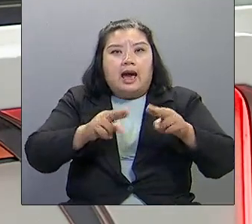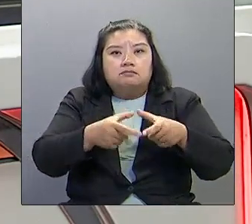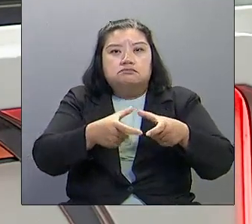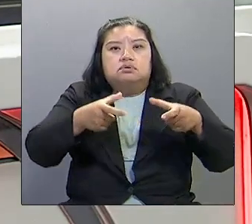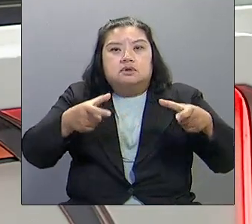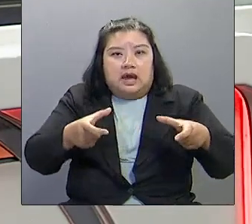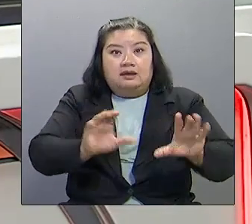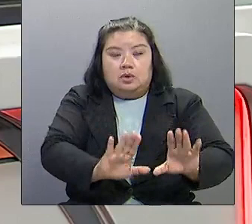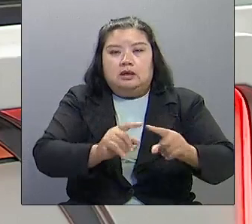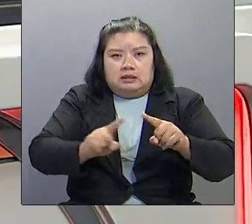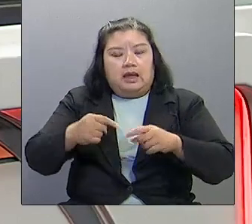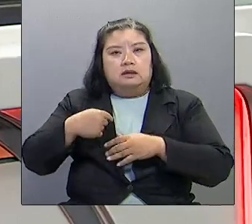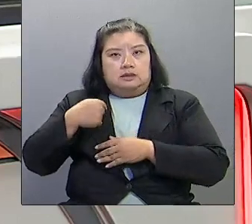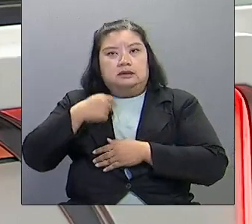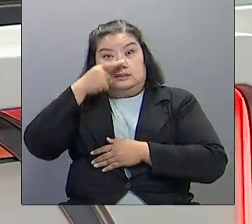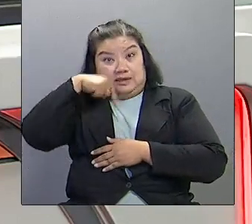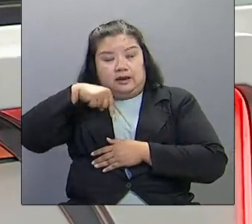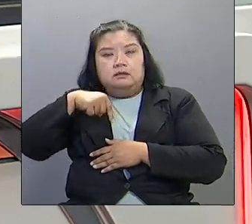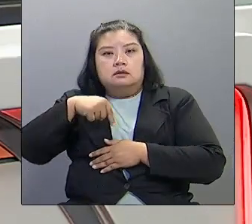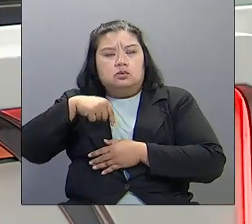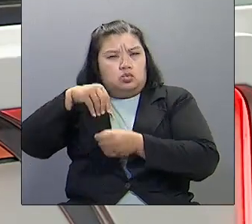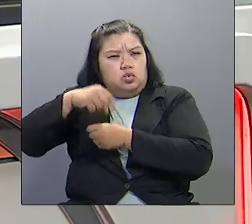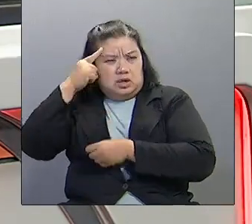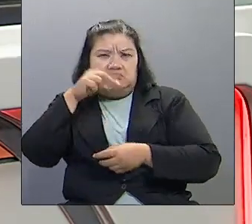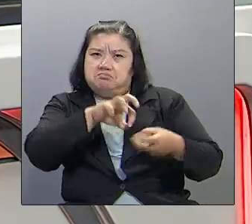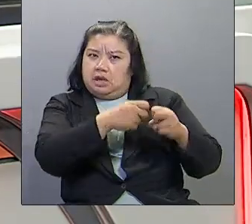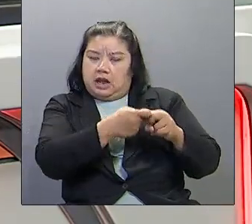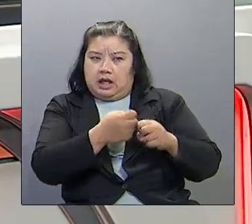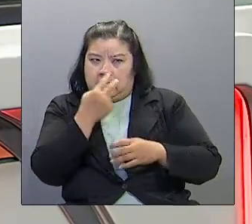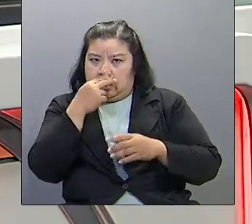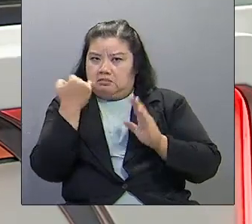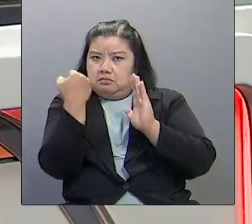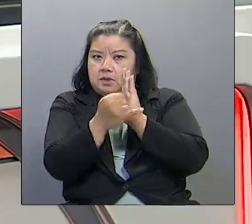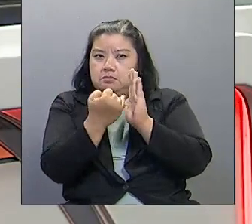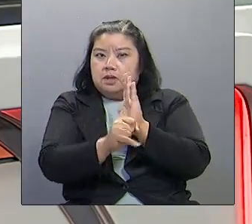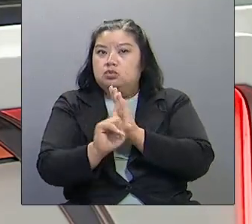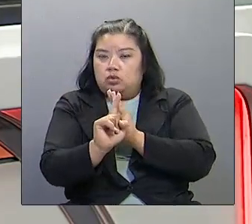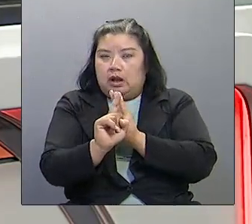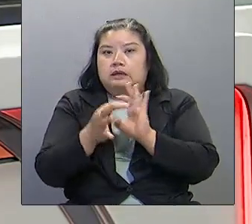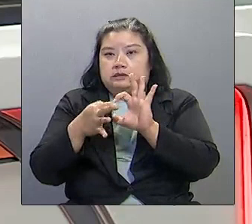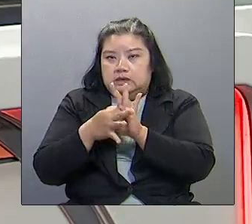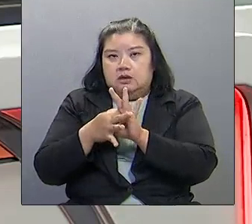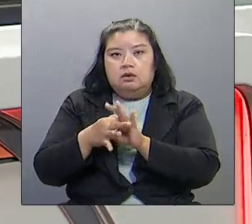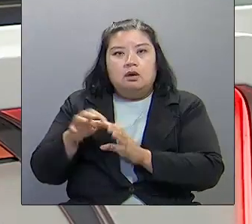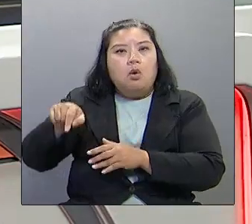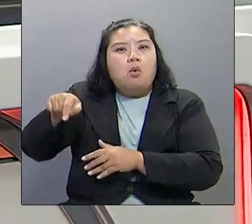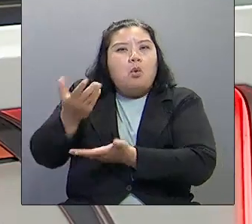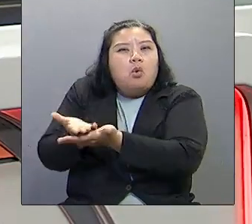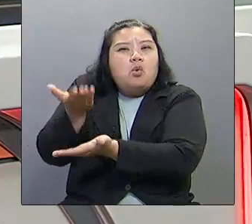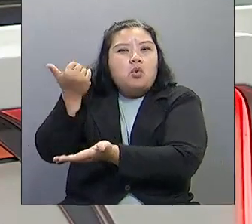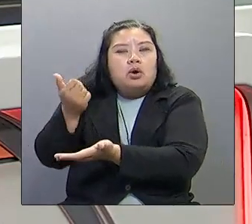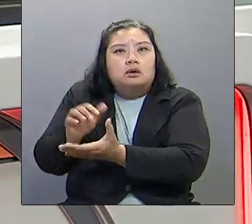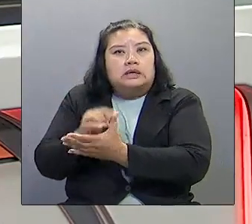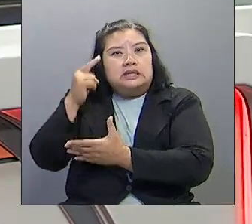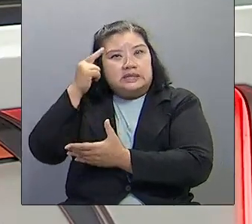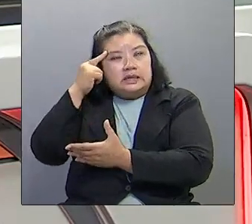ำลังมองว่าตัวเองได้รับผลกระทบมากขึ้นนะคะ มันไม่ปกติค่ะไม่ถูกต้องนั่นก็คือการเข้ามาของคนกลุ่มนี้บางทีเนี่ยมาด้วยวีซ่